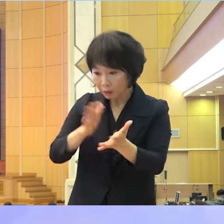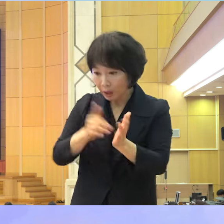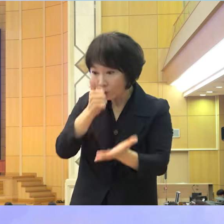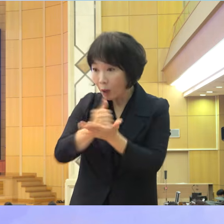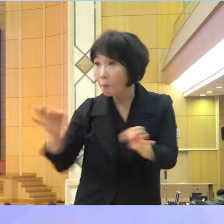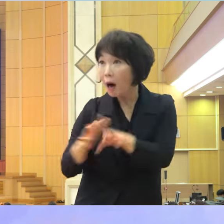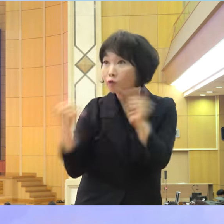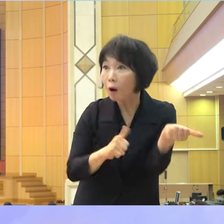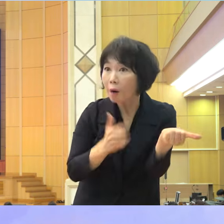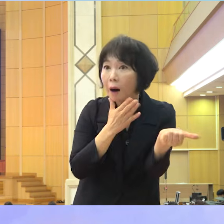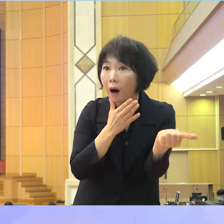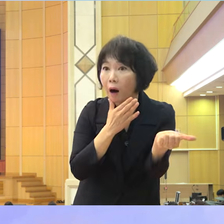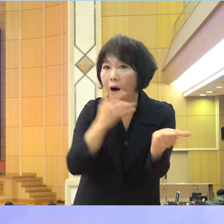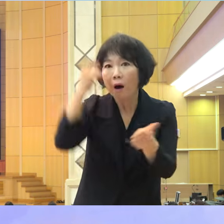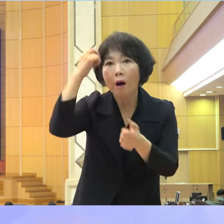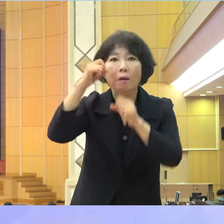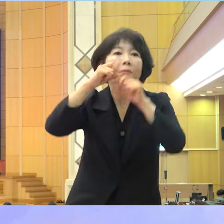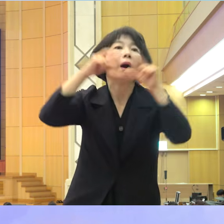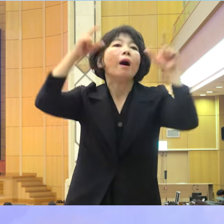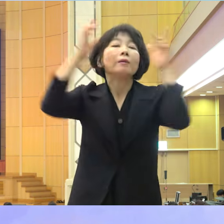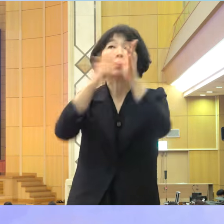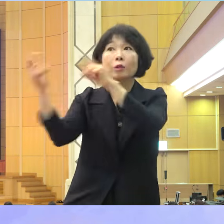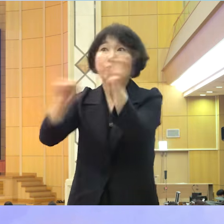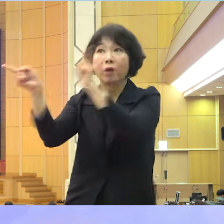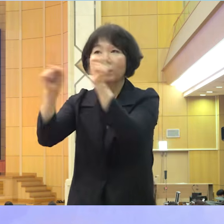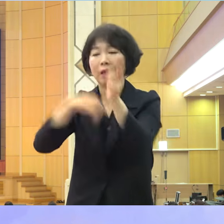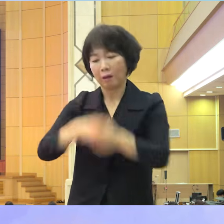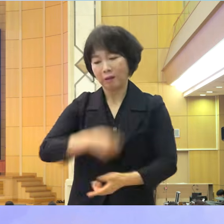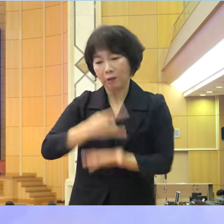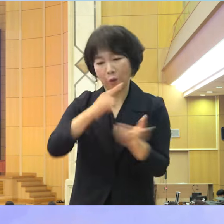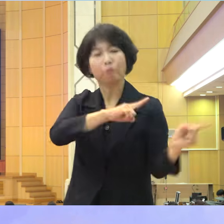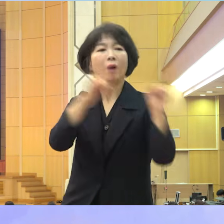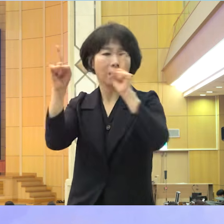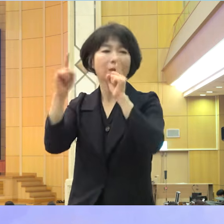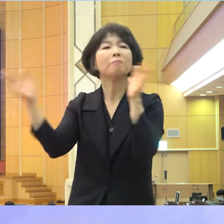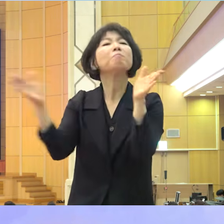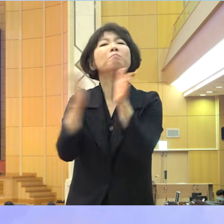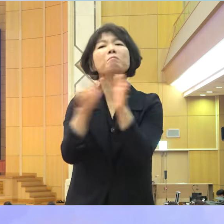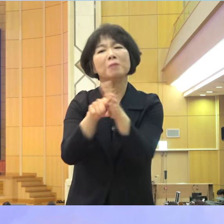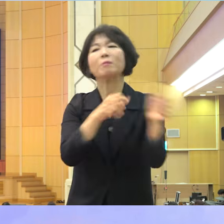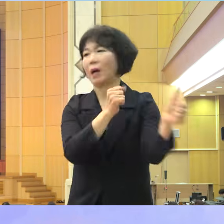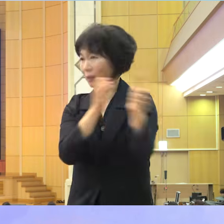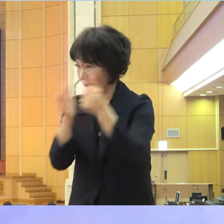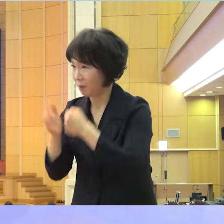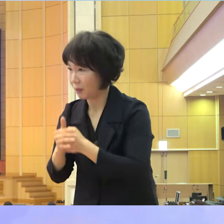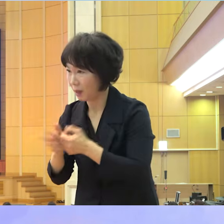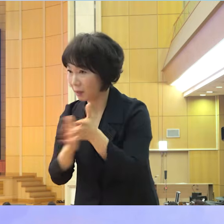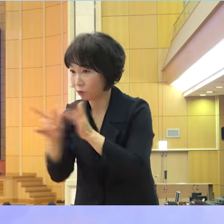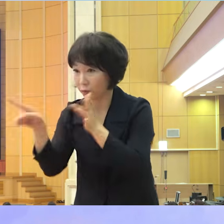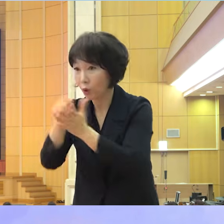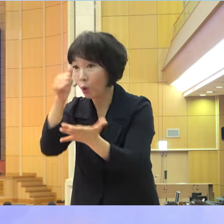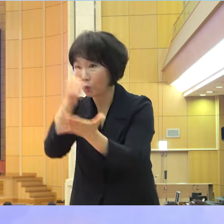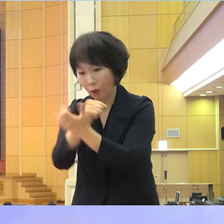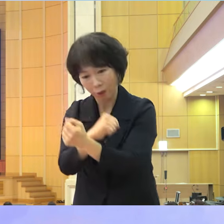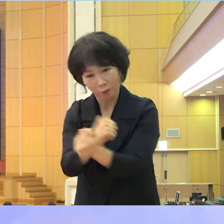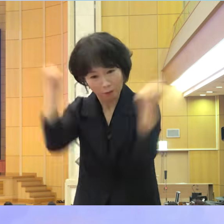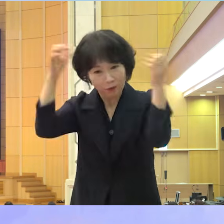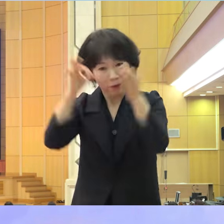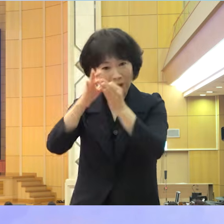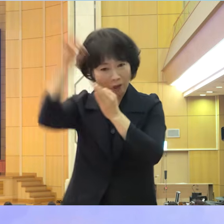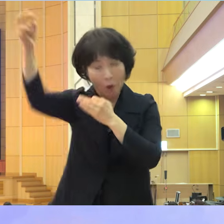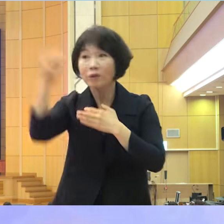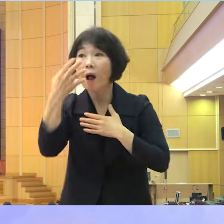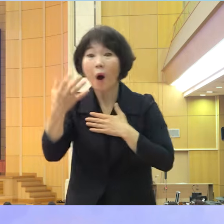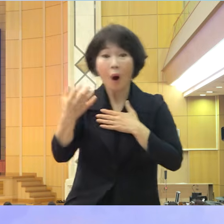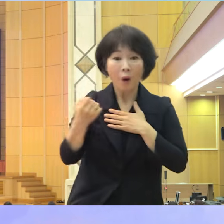살아날 때 나는 의로 살아났다. 그래서 예수를 믿음으로 나는 죄산 받고 구원받아 영생을